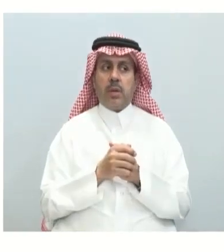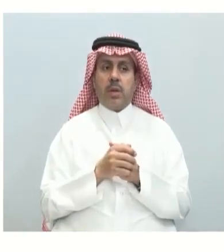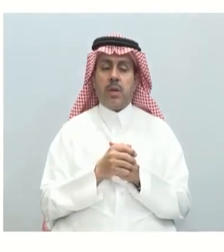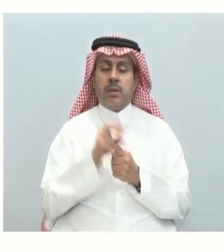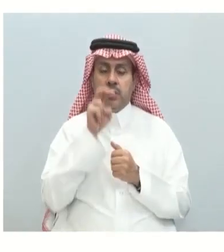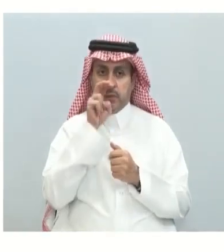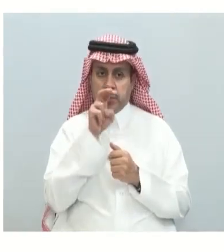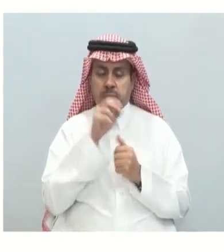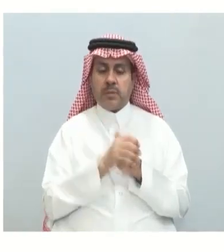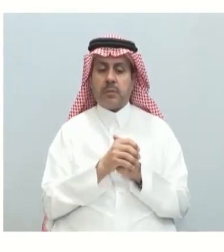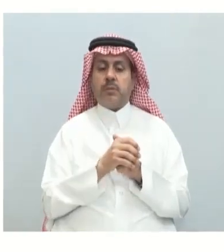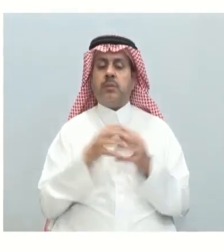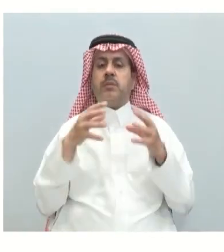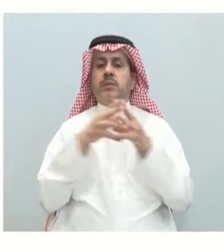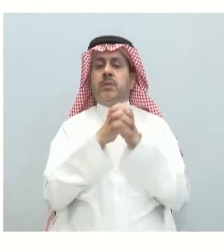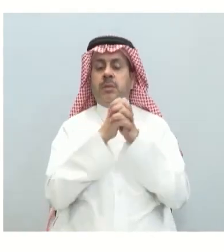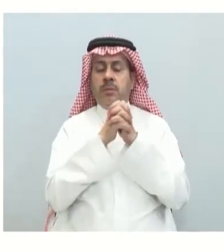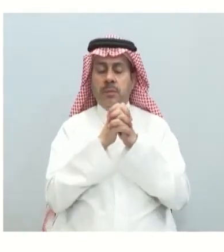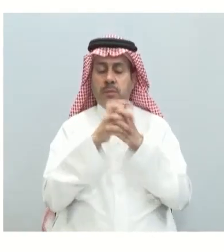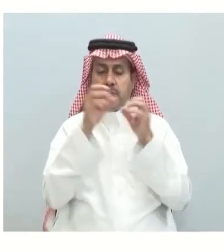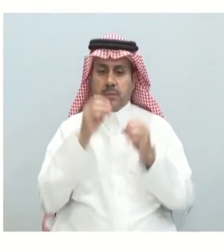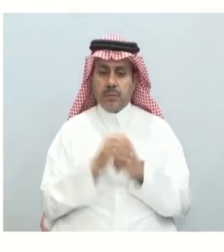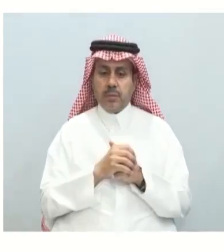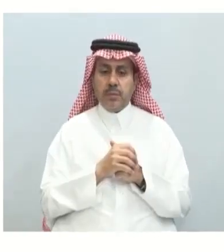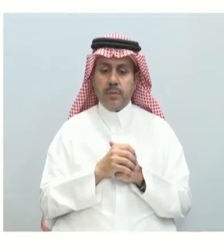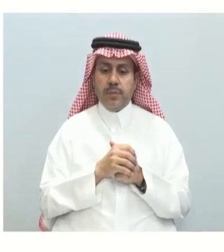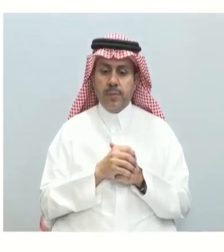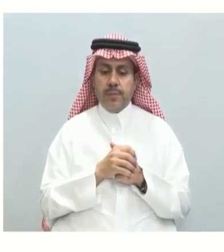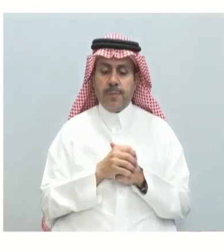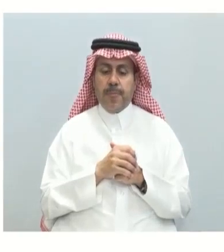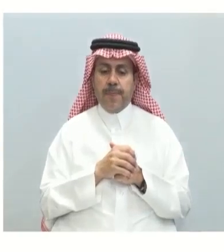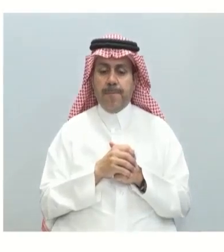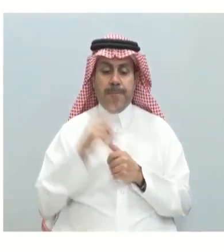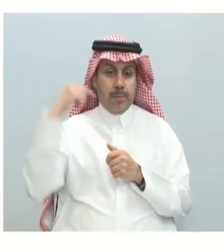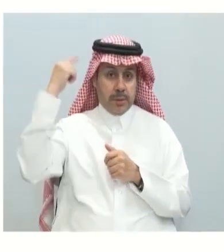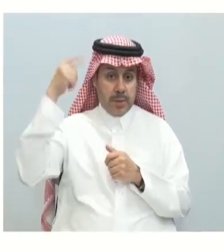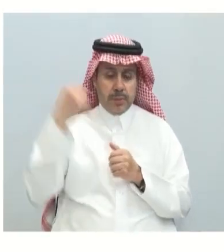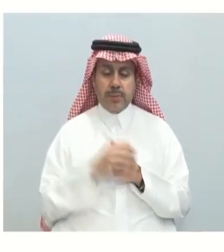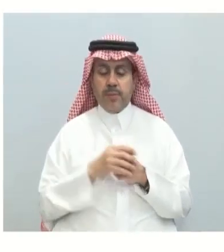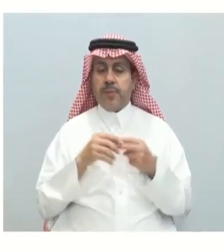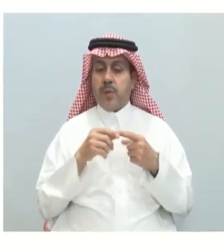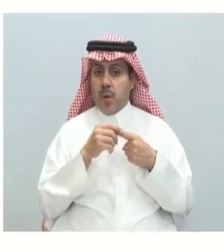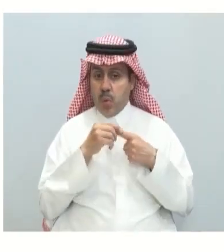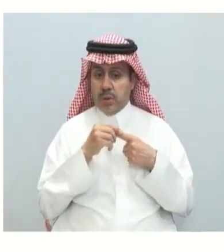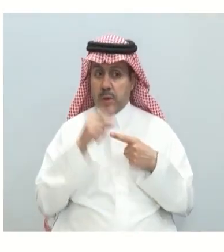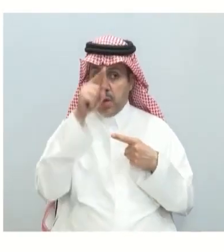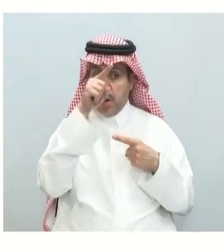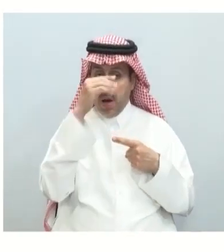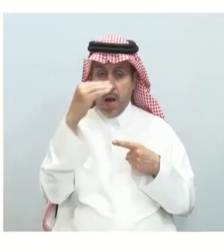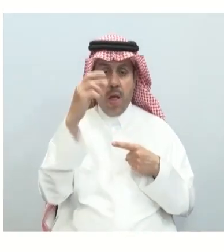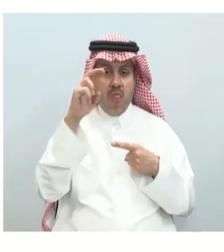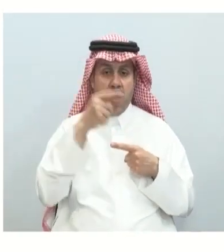هذا الجامع الذي يجمع بين الايات كلها فهذا من التامل هنا التحذير من الشيطان